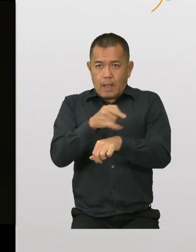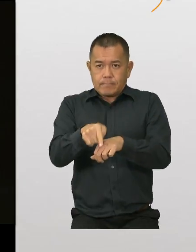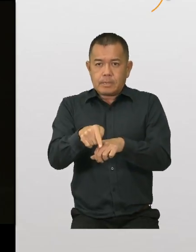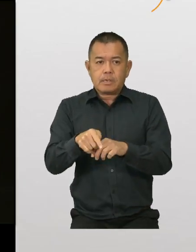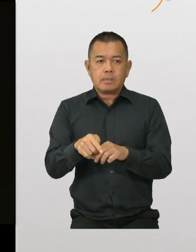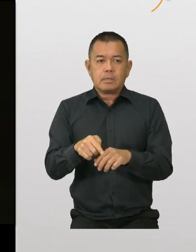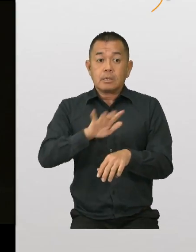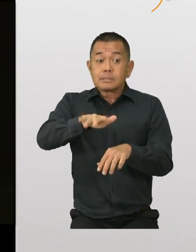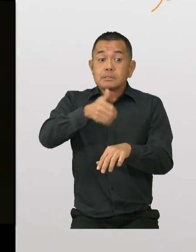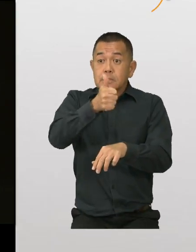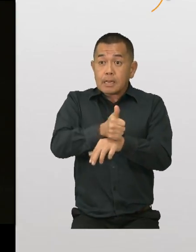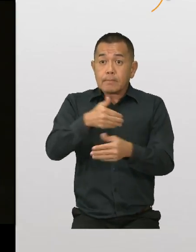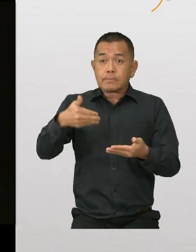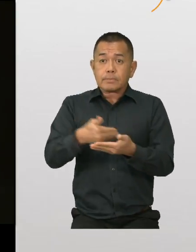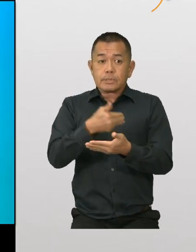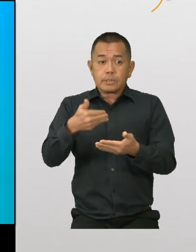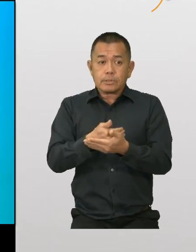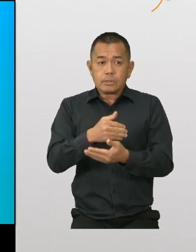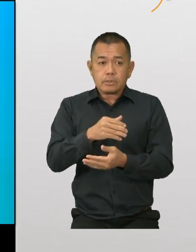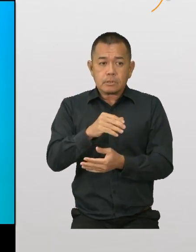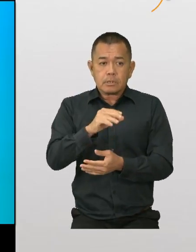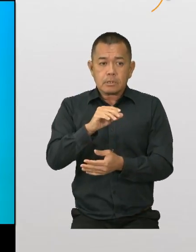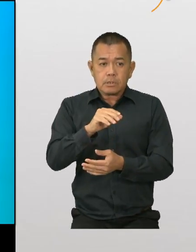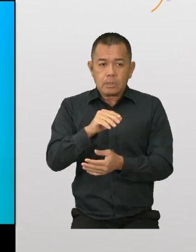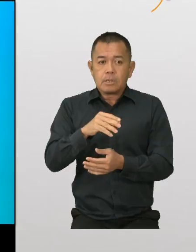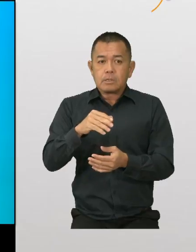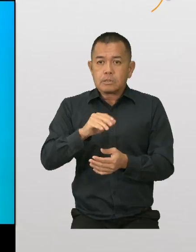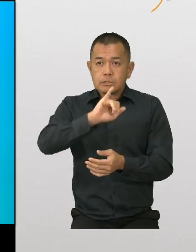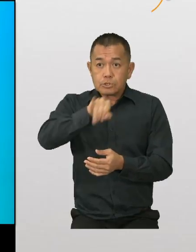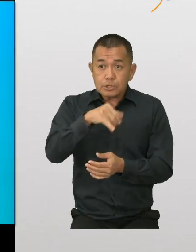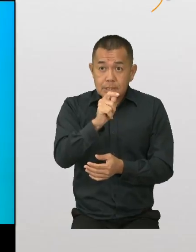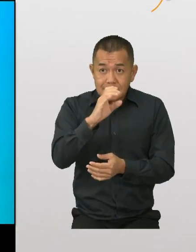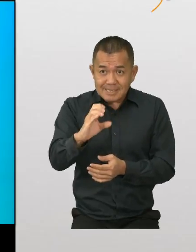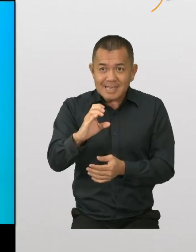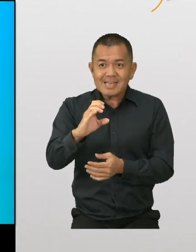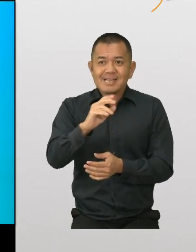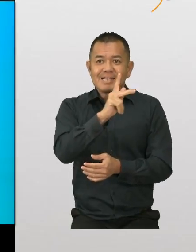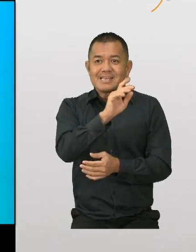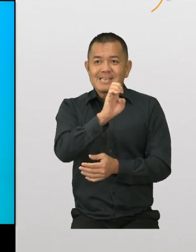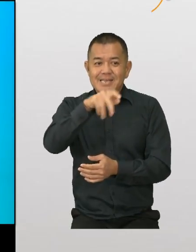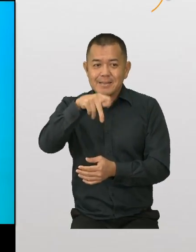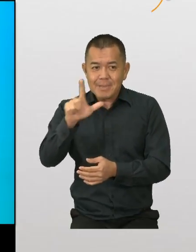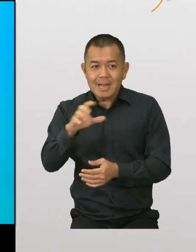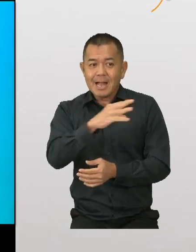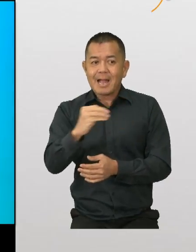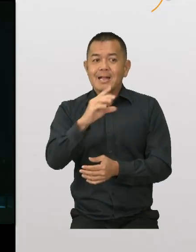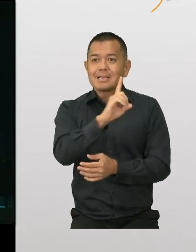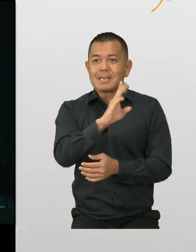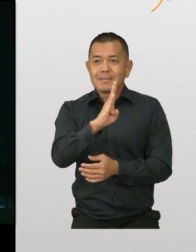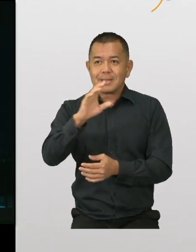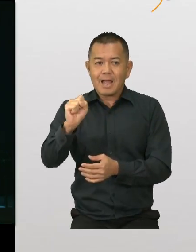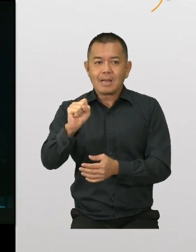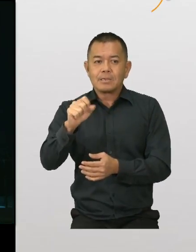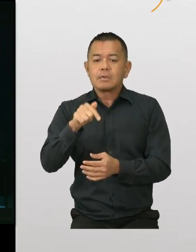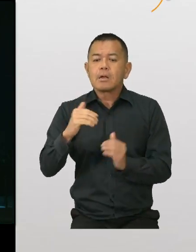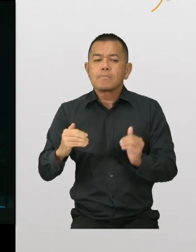and agencies, including the JTC, Keppel, and DBS, which I mentioned, 这推动了我国 and 的工业 that 化 promoted 创造了不少 industrialization,